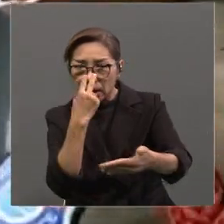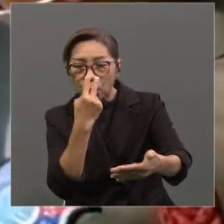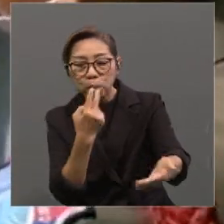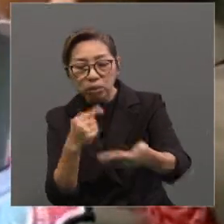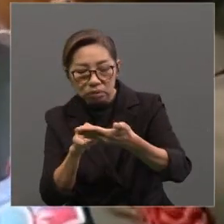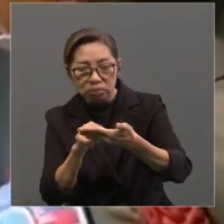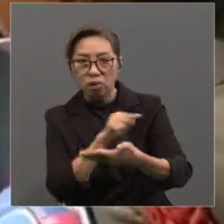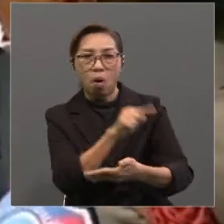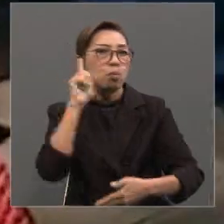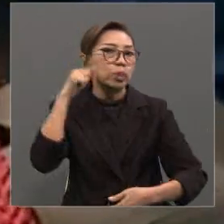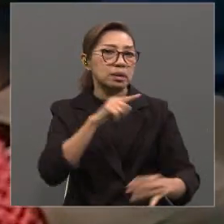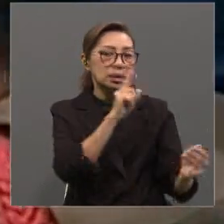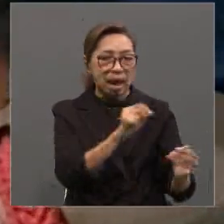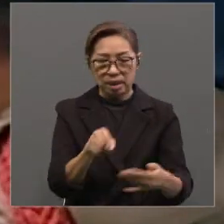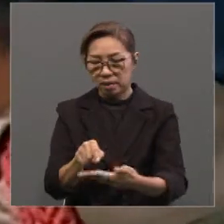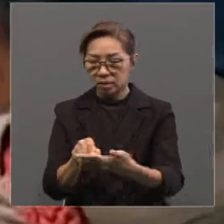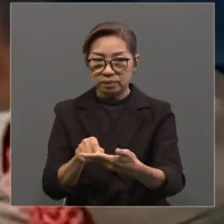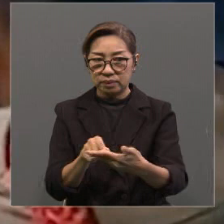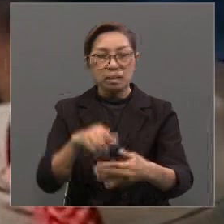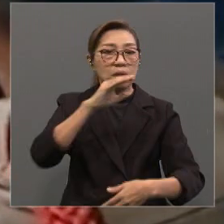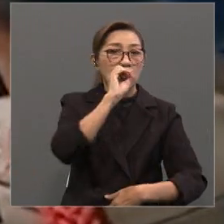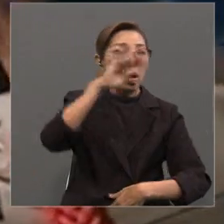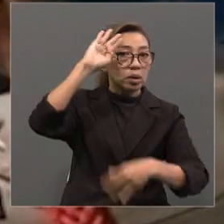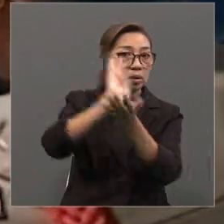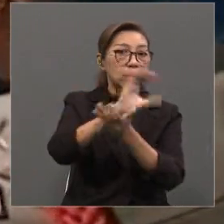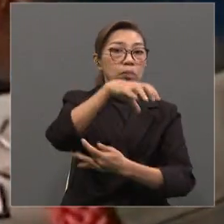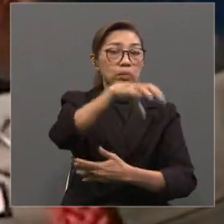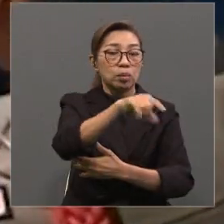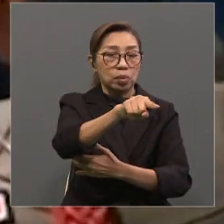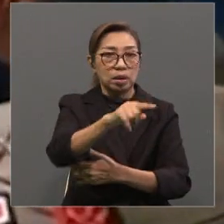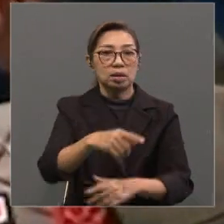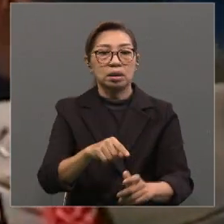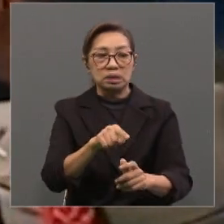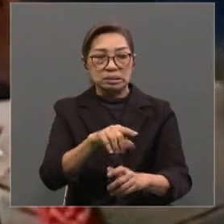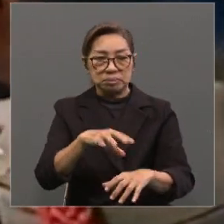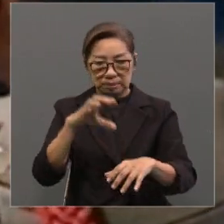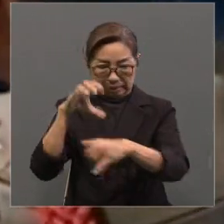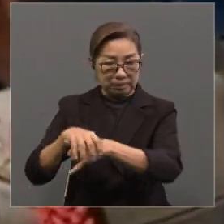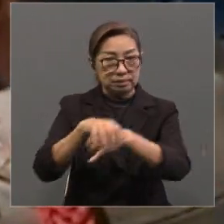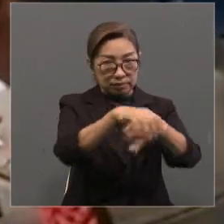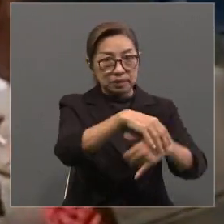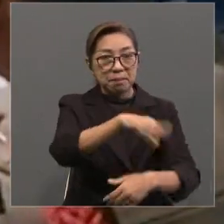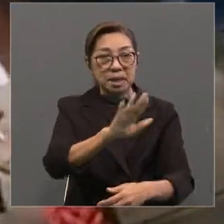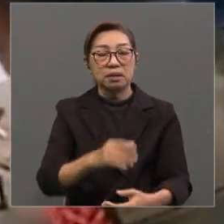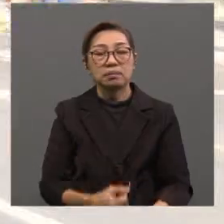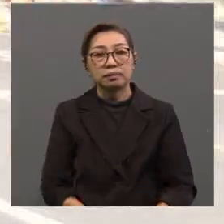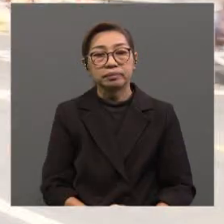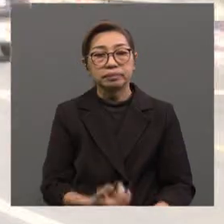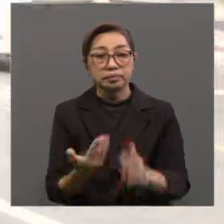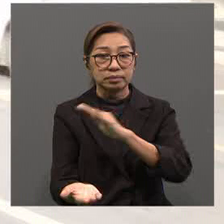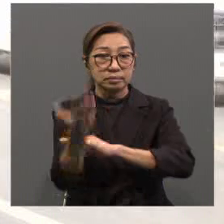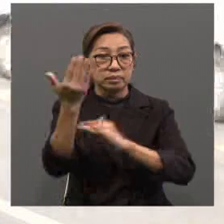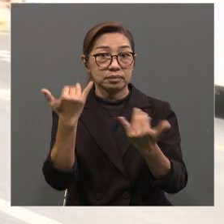ที่เสียชีวิตค่ะจึงมีการประสานไปยังสน.วัดพระยาไกรให้มารับตัวไปสอบสวนนั่นเองค่ะ ค่ะทีนี้ช่วงเช้